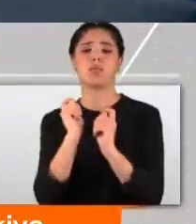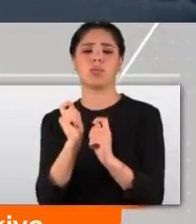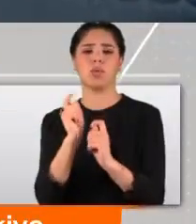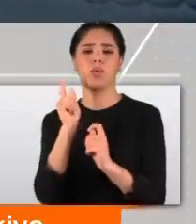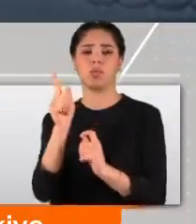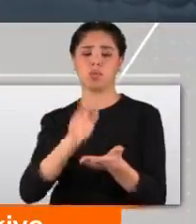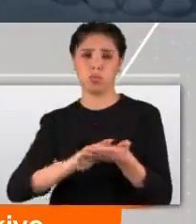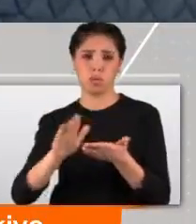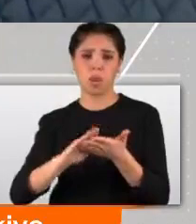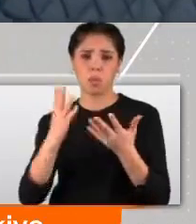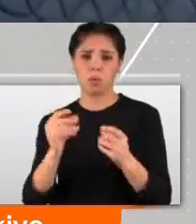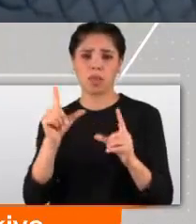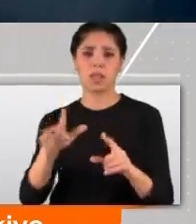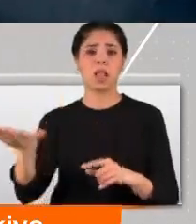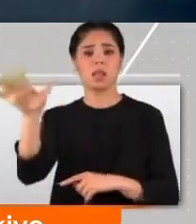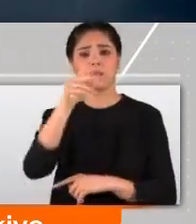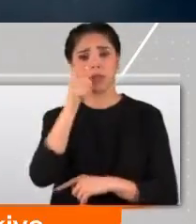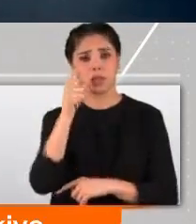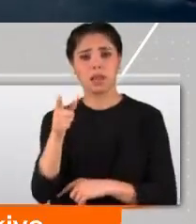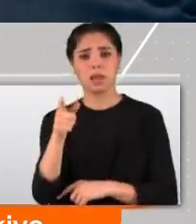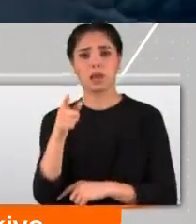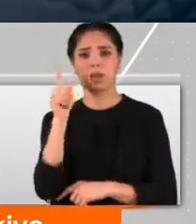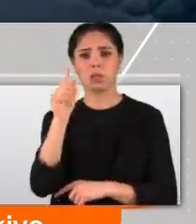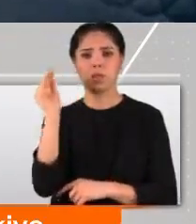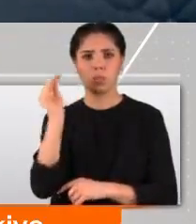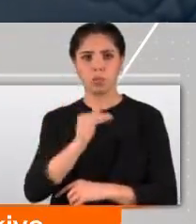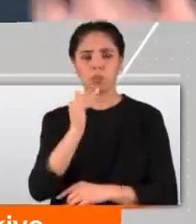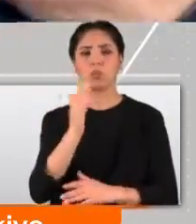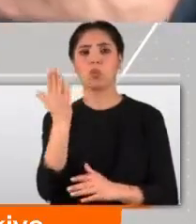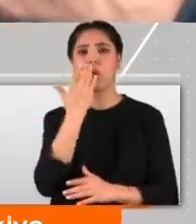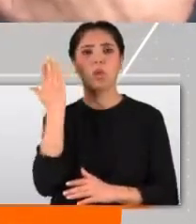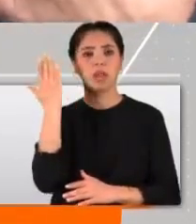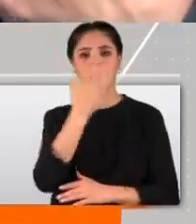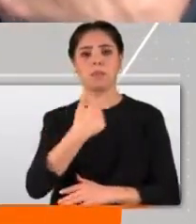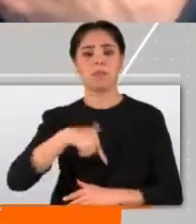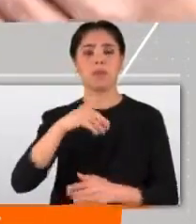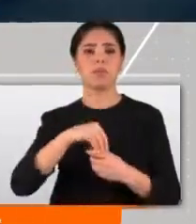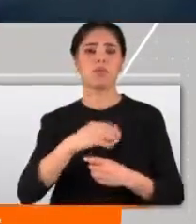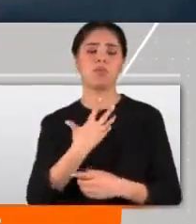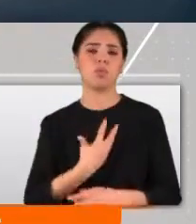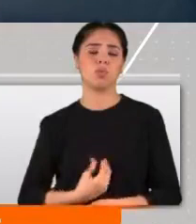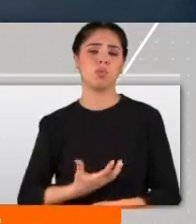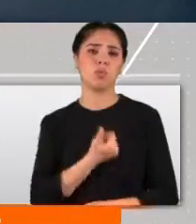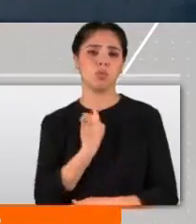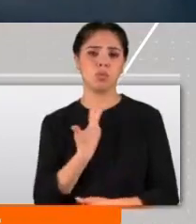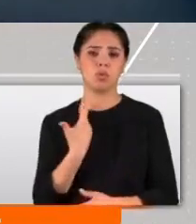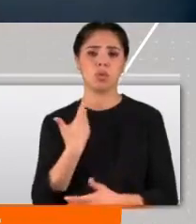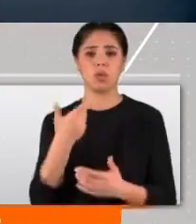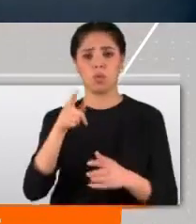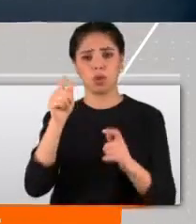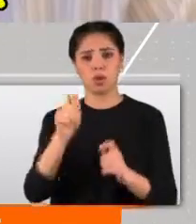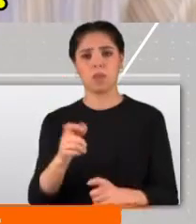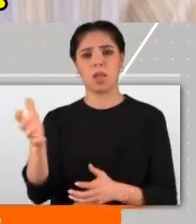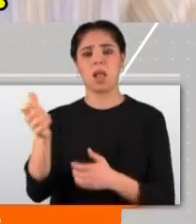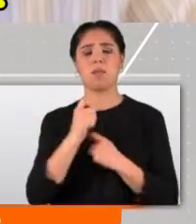şeyler düzenlenmeli. Müdahale edilmeli. Daha düşük seviyeli bir okula aldırmak benim için çok üzücü bir şey. O duruma düştüm, almak